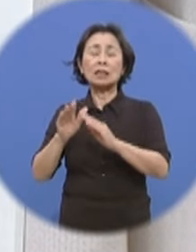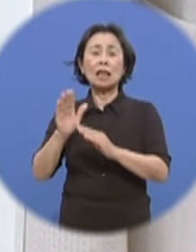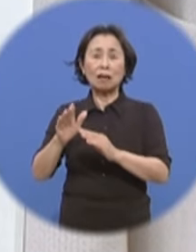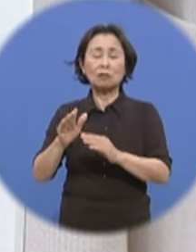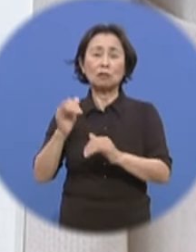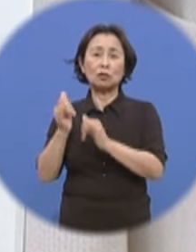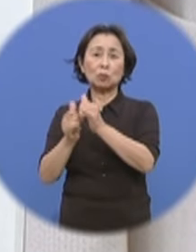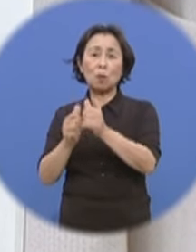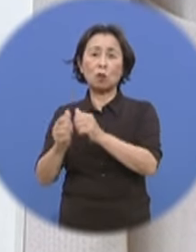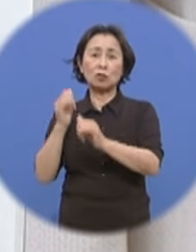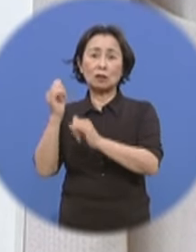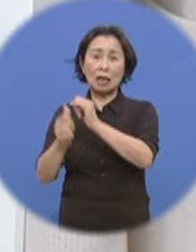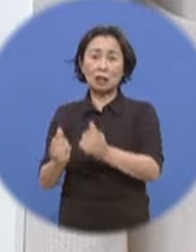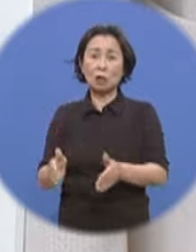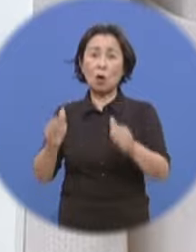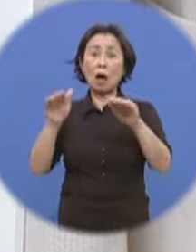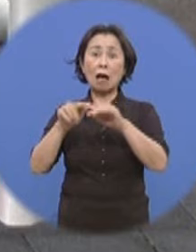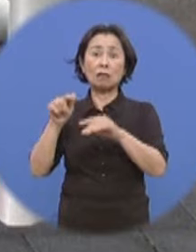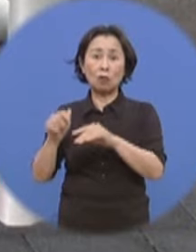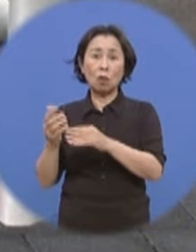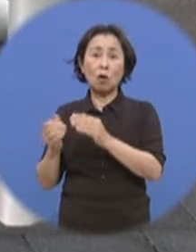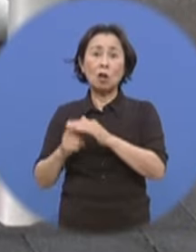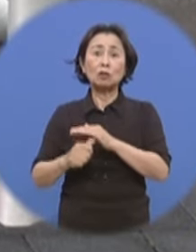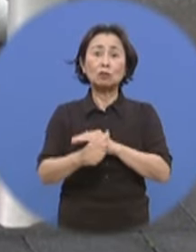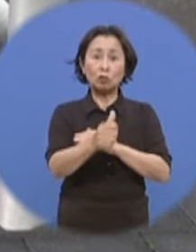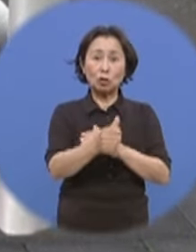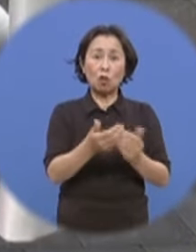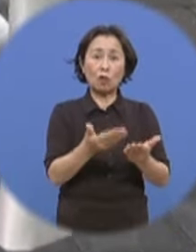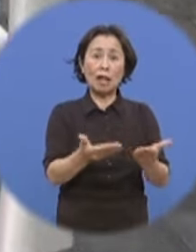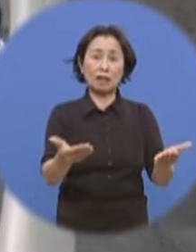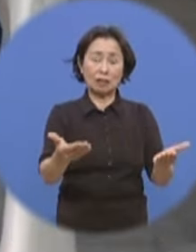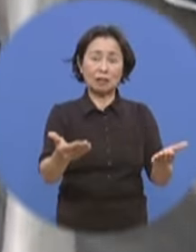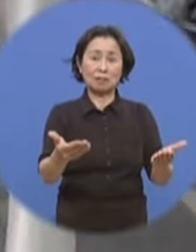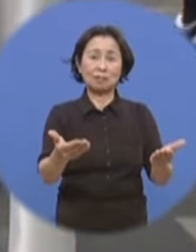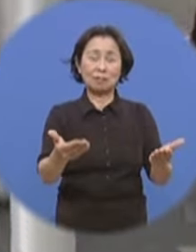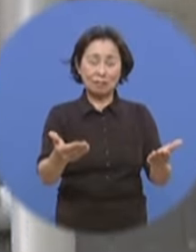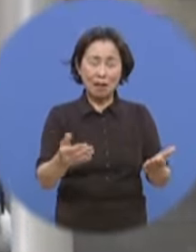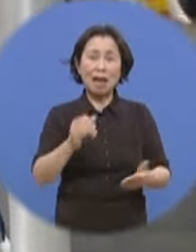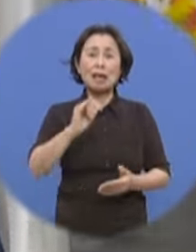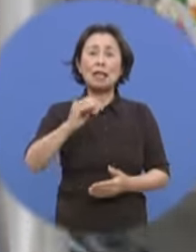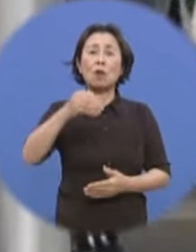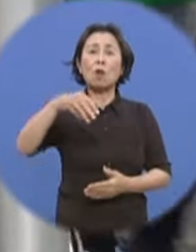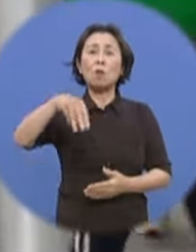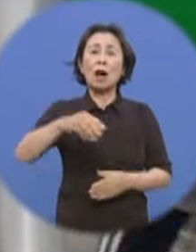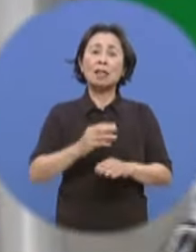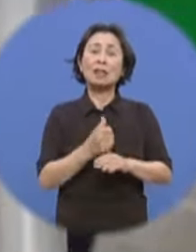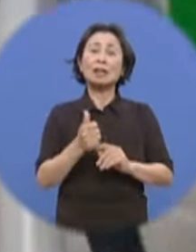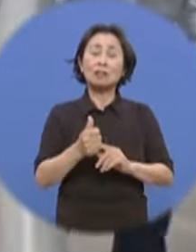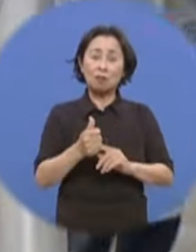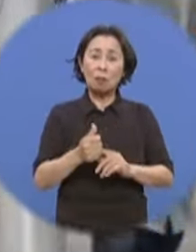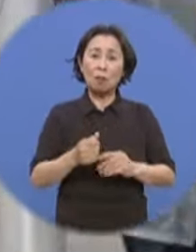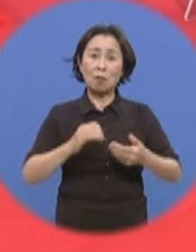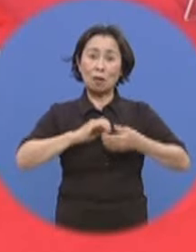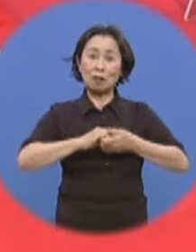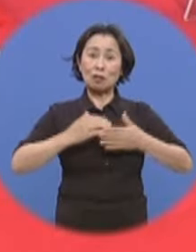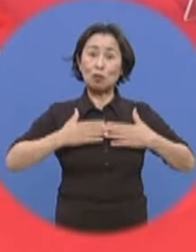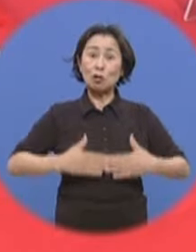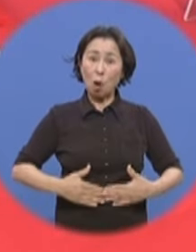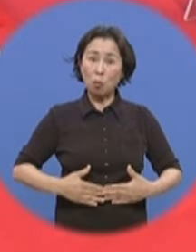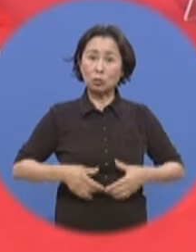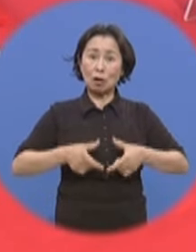伝承官の出張展示が行われ駒選手のユニフォームやメダルなどが展示されまし